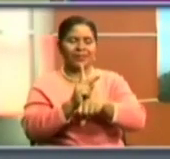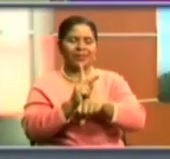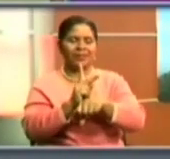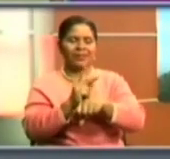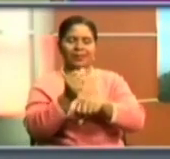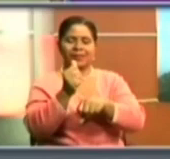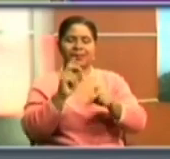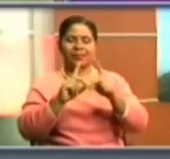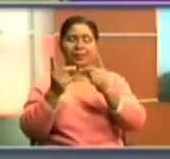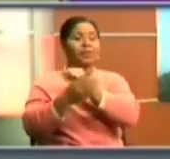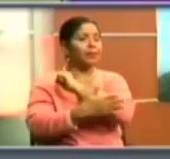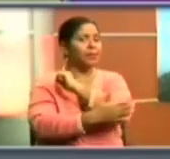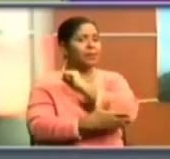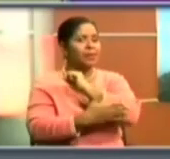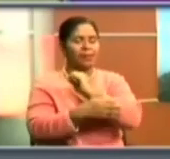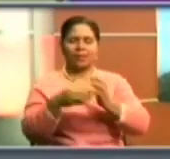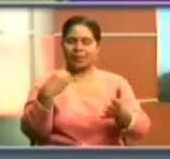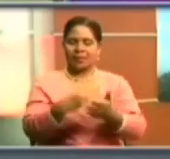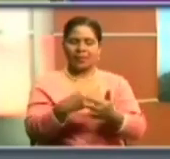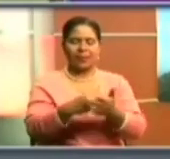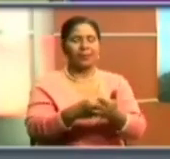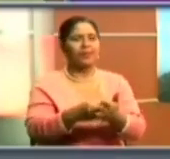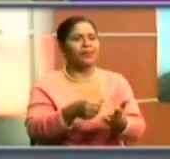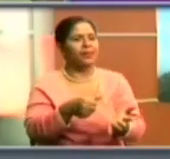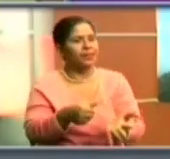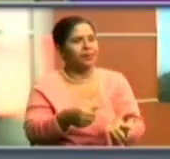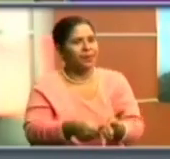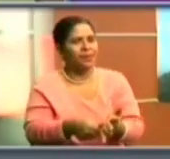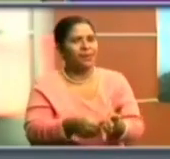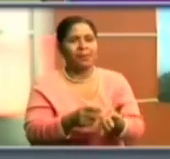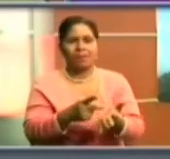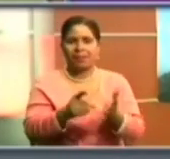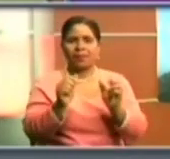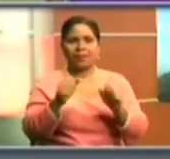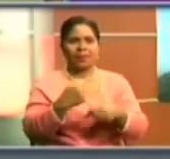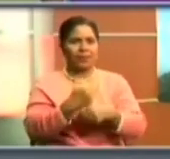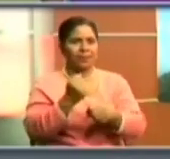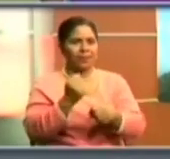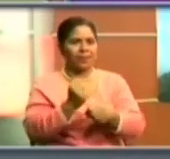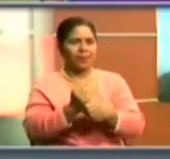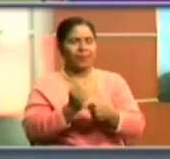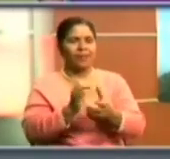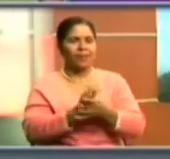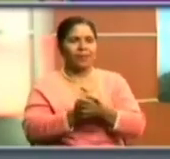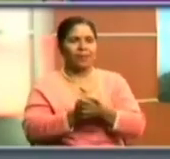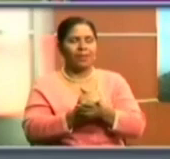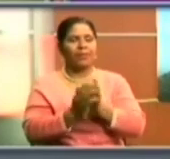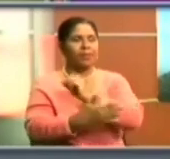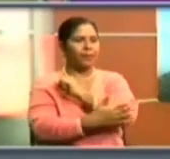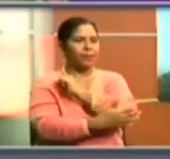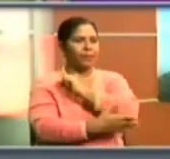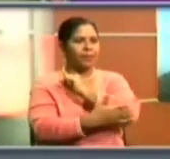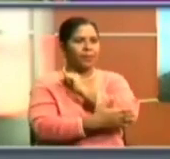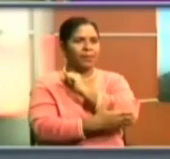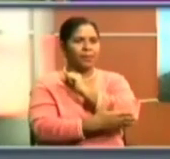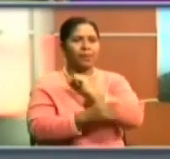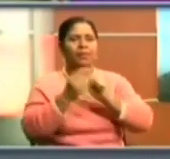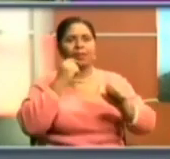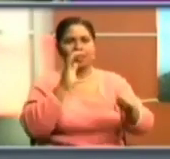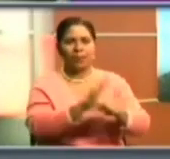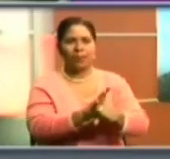c'est comme taxe avec impôts qui peut le faire que le pays, je nous te